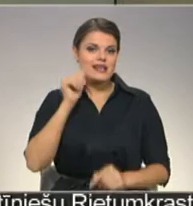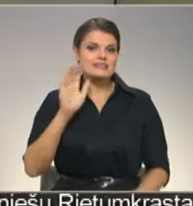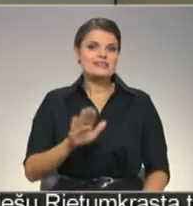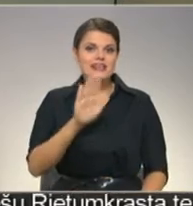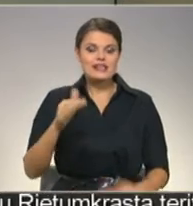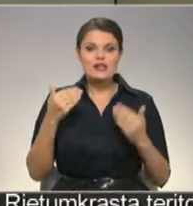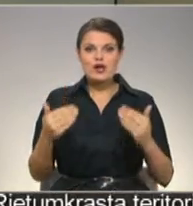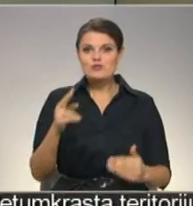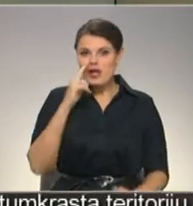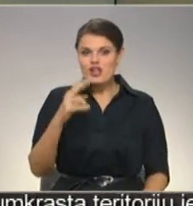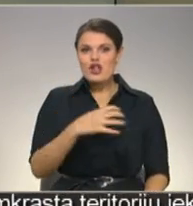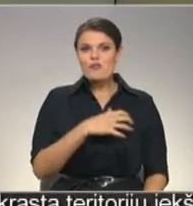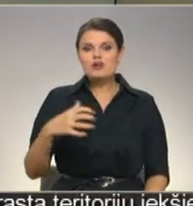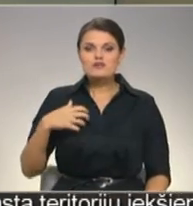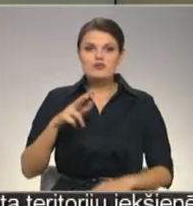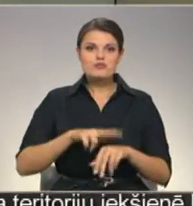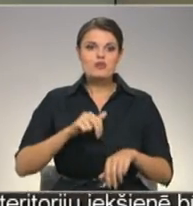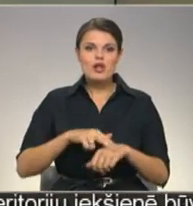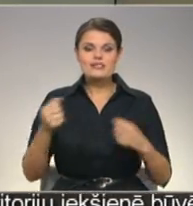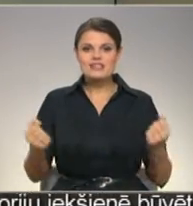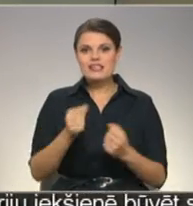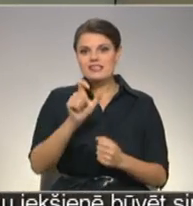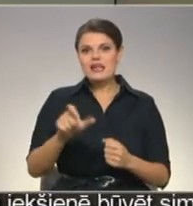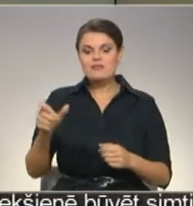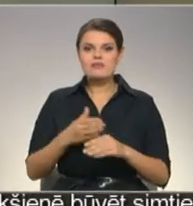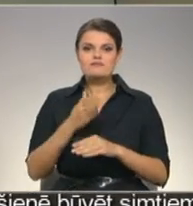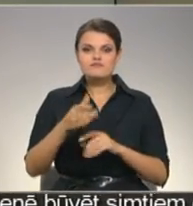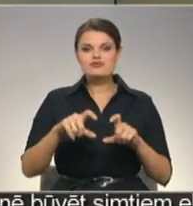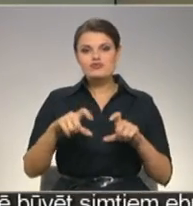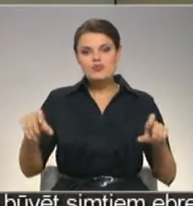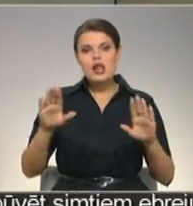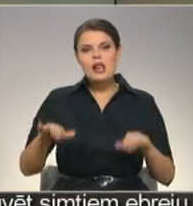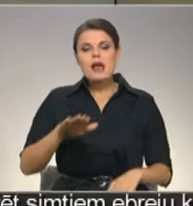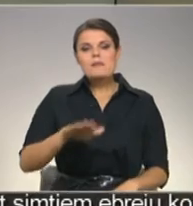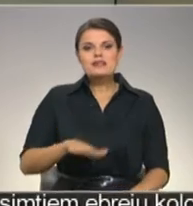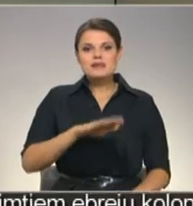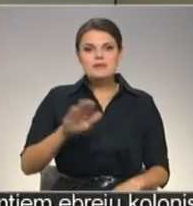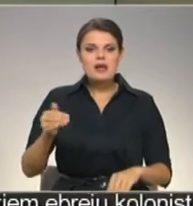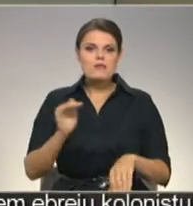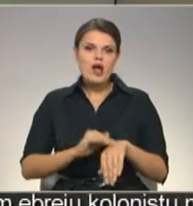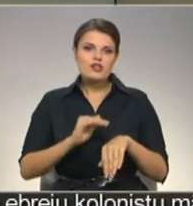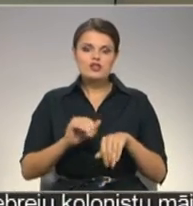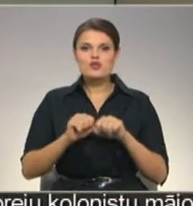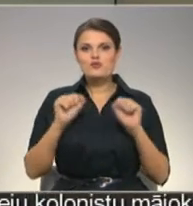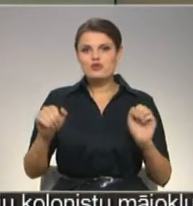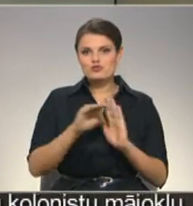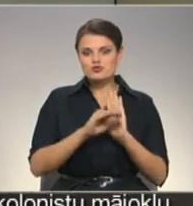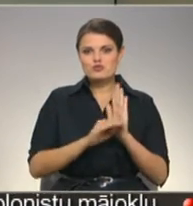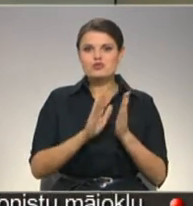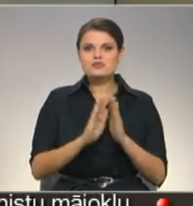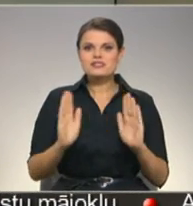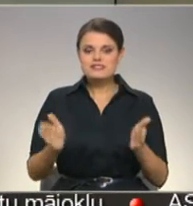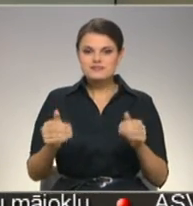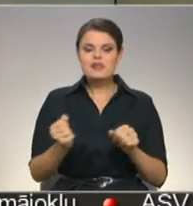pašvaldības policijas darbinieki viesojās skolās, lai mazajiem skolēniem atgādinātu drošības noteikumus gan uz ceļa, gan mājās un skolā. Policija arī atgādina,